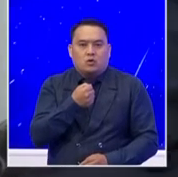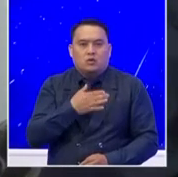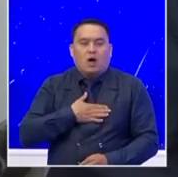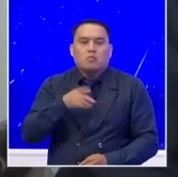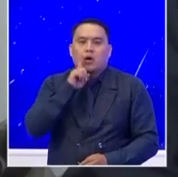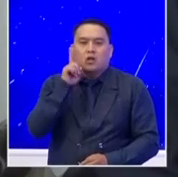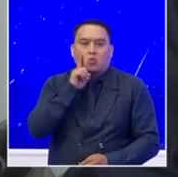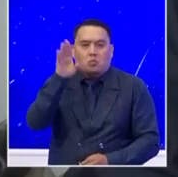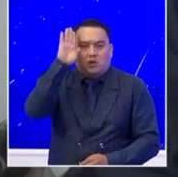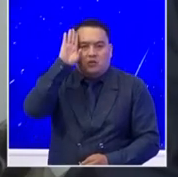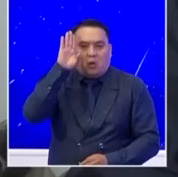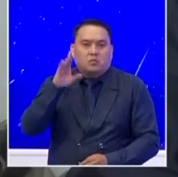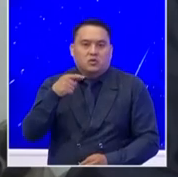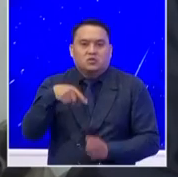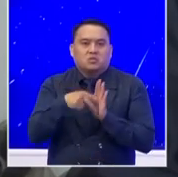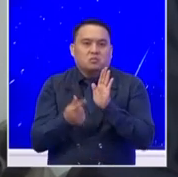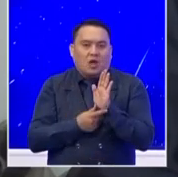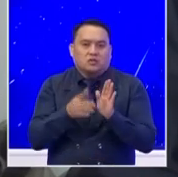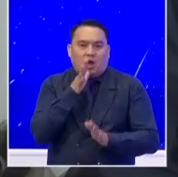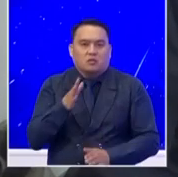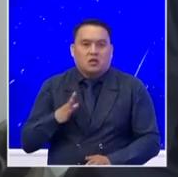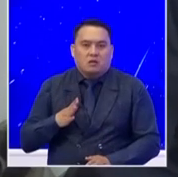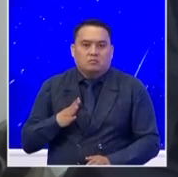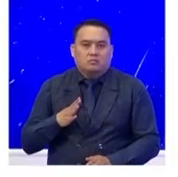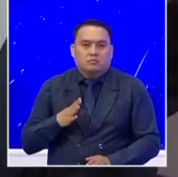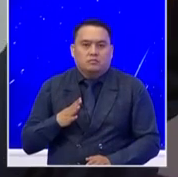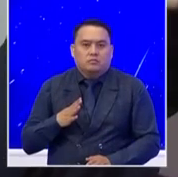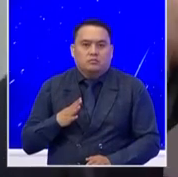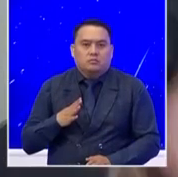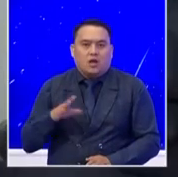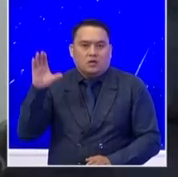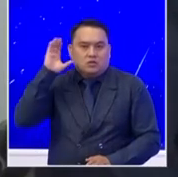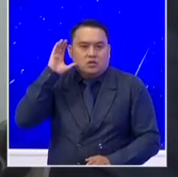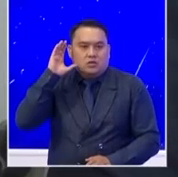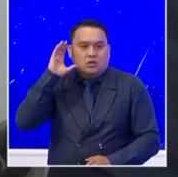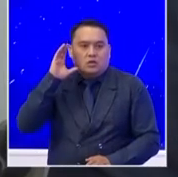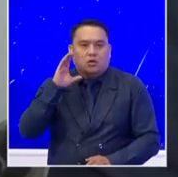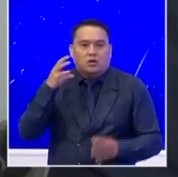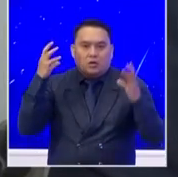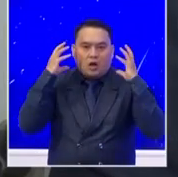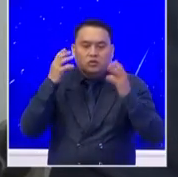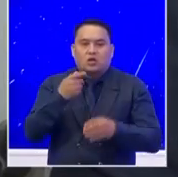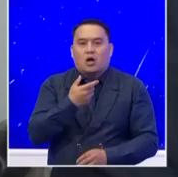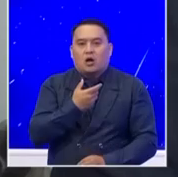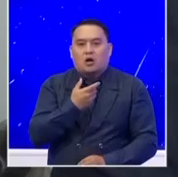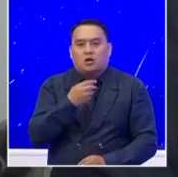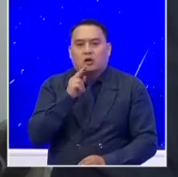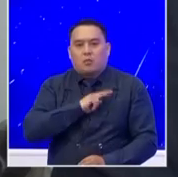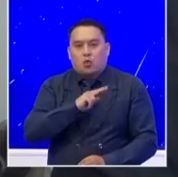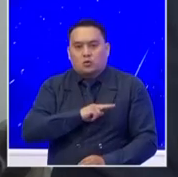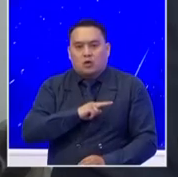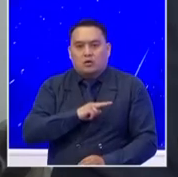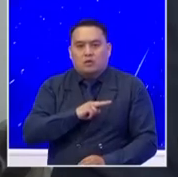что, пацан, 17 лет. Ну, я это, слышу, рация работает. Ну,